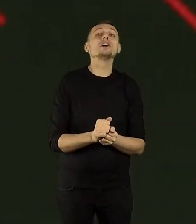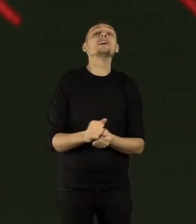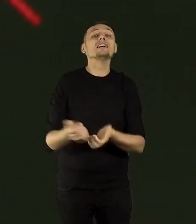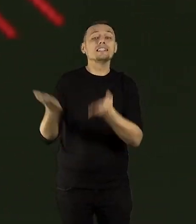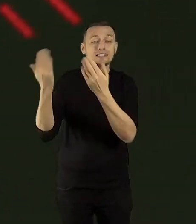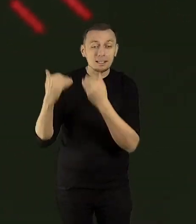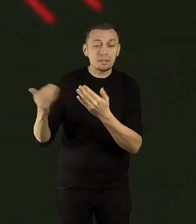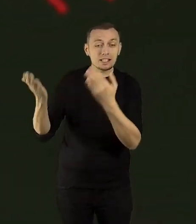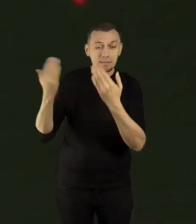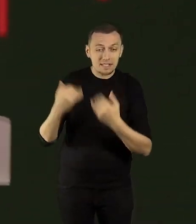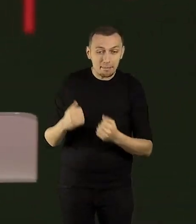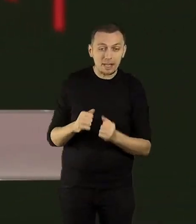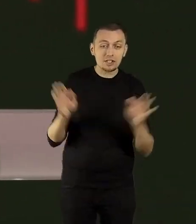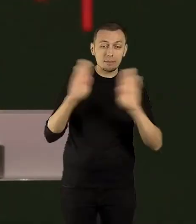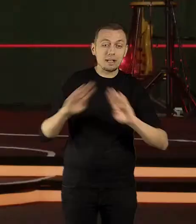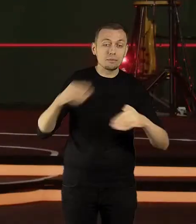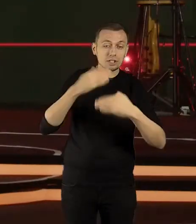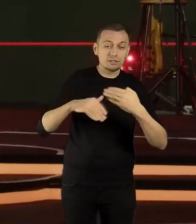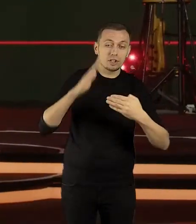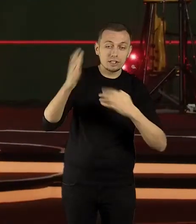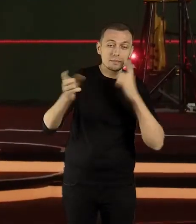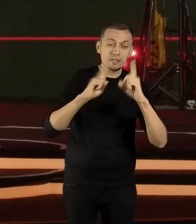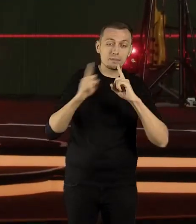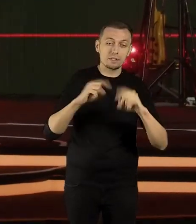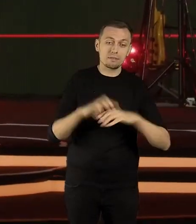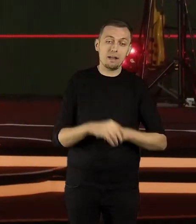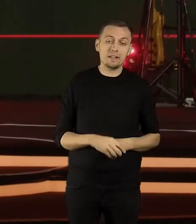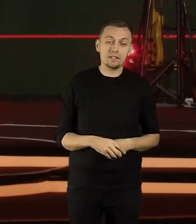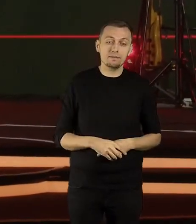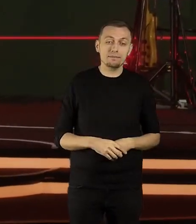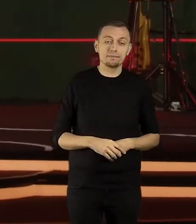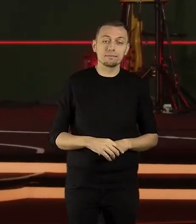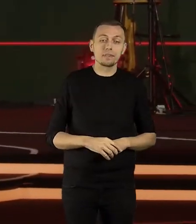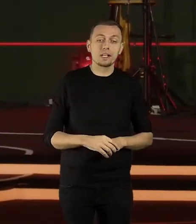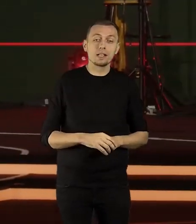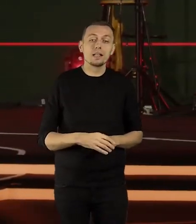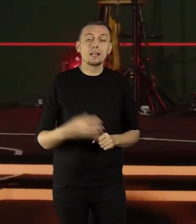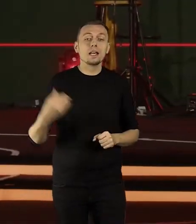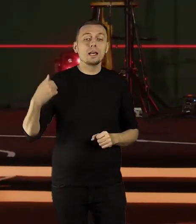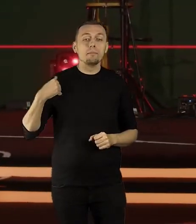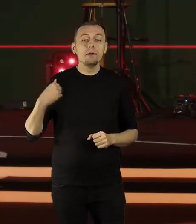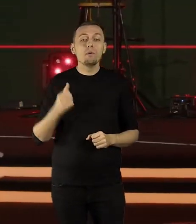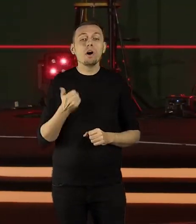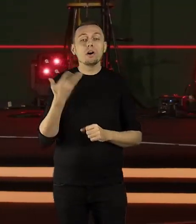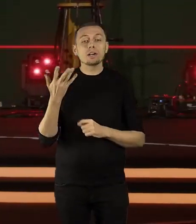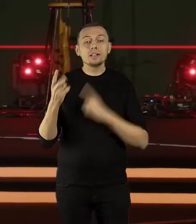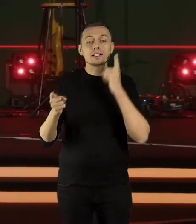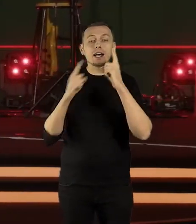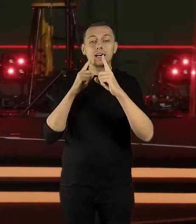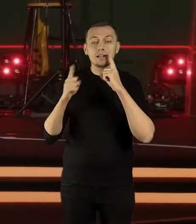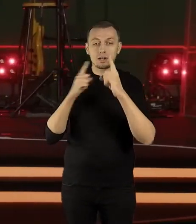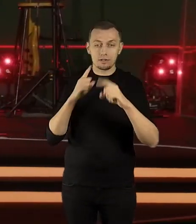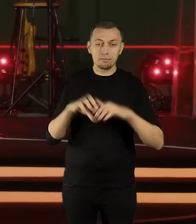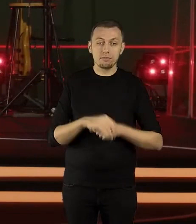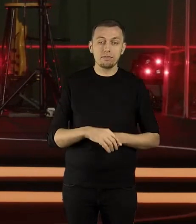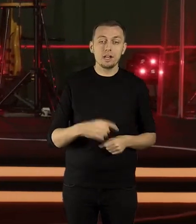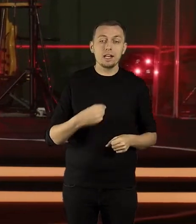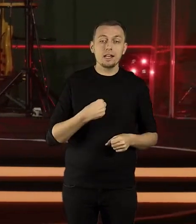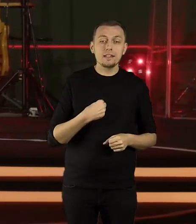Wiecie, ostatnio sobie uświadomiłem, po kilku rozmowach, że od urodzenia